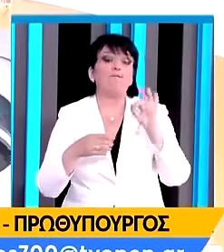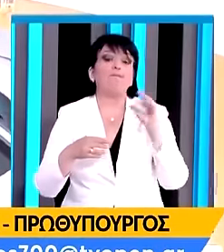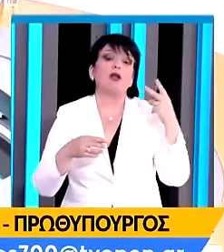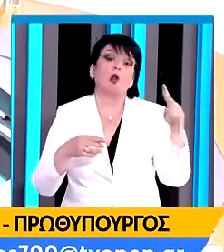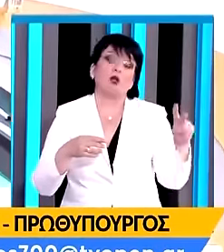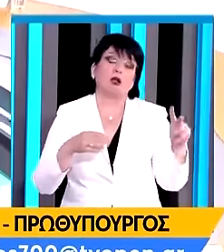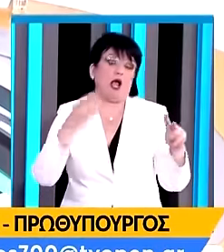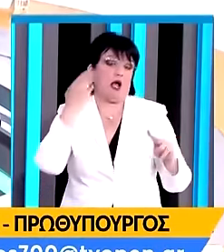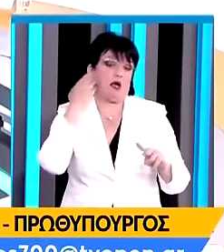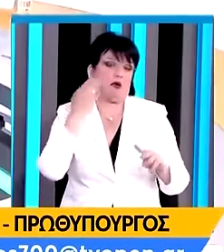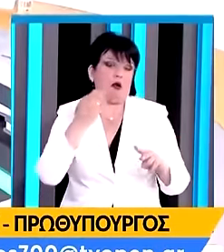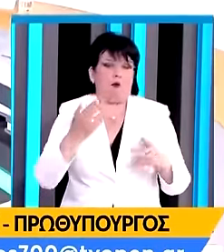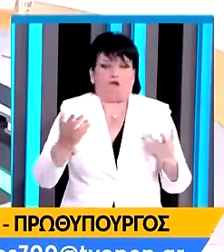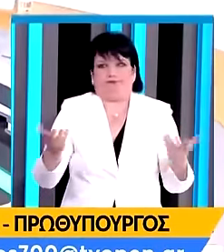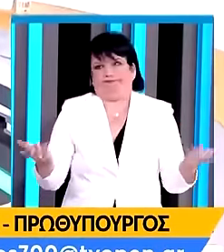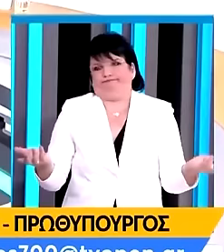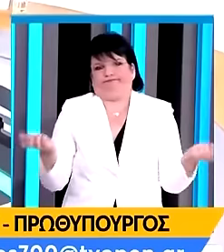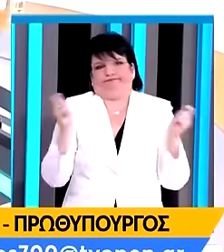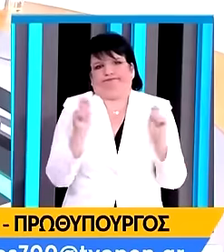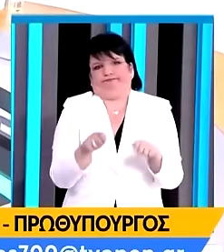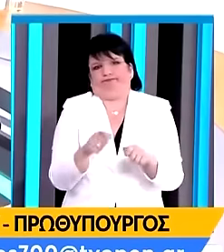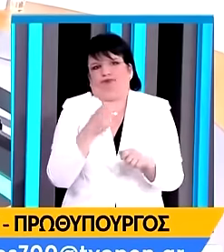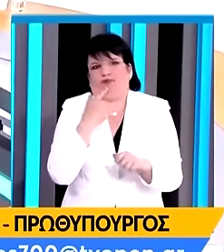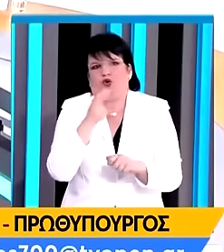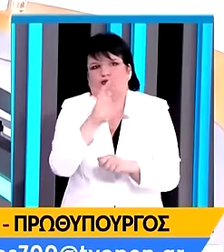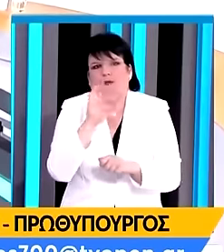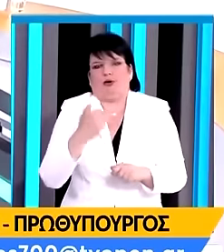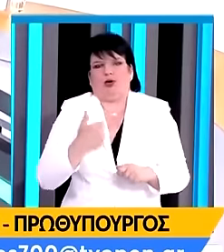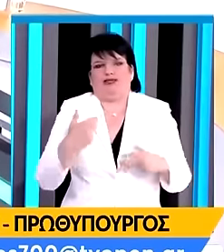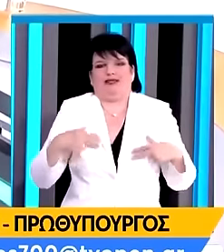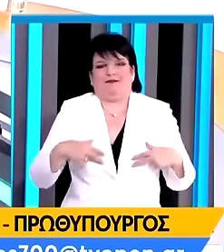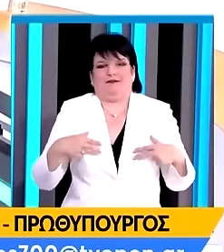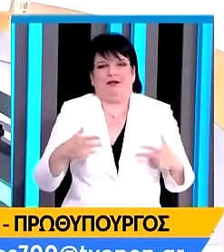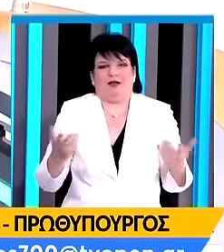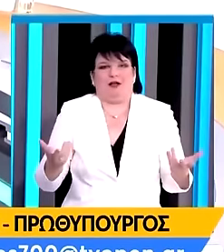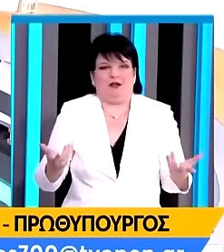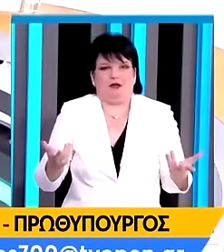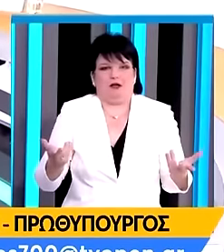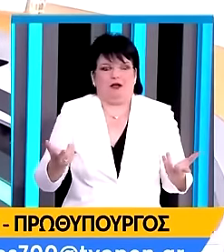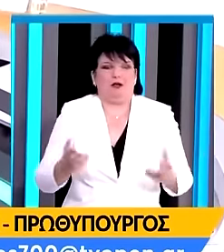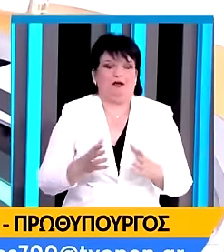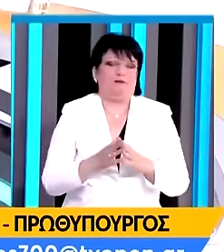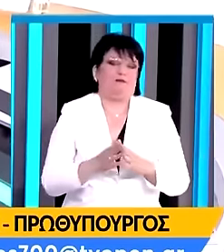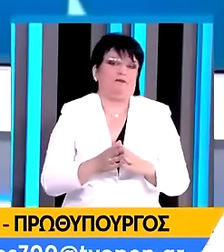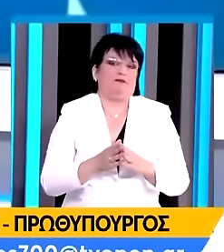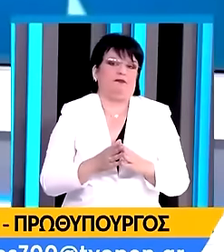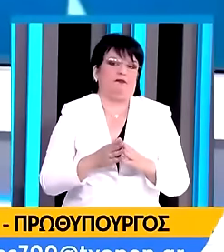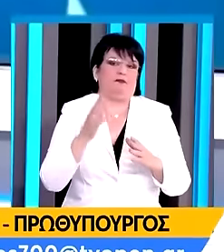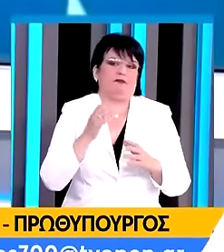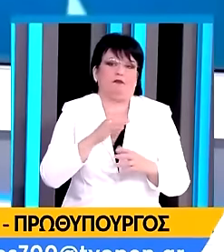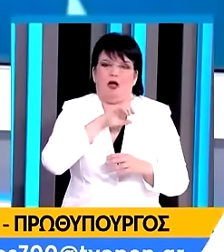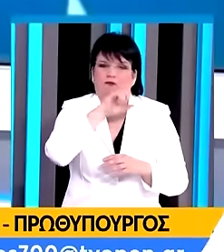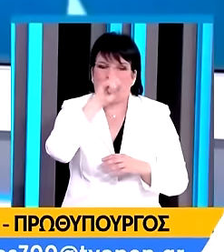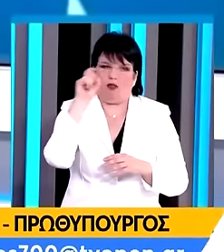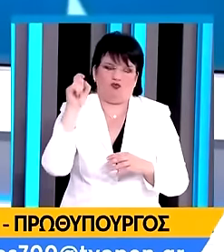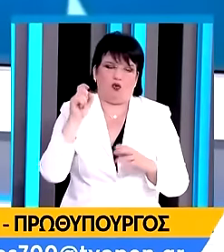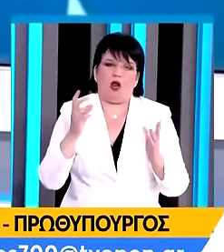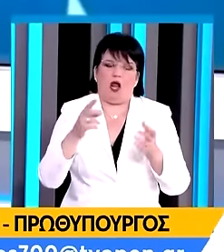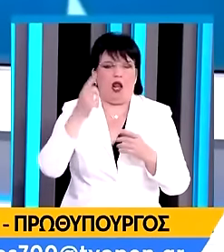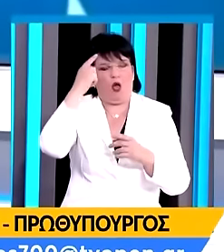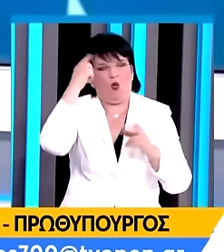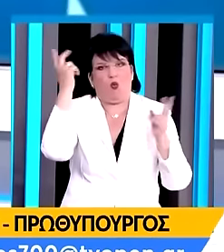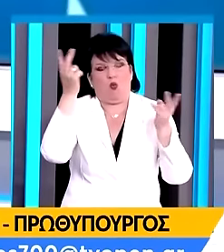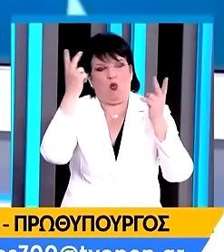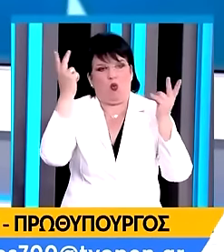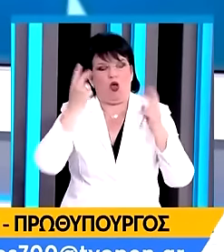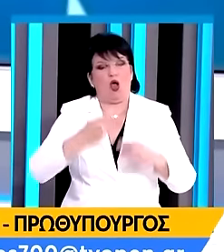ακρίβεια. Μα πώς είναι δυνατόν να είναι πολιτική επιλογή ακρίβεια? Αυτό πρέπει κάπως να μας το εξηγήσει. Είναι τόσο ανυπόστατο αυτό το οποίο λέει η αντιπολίτευση.